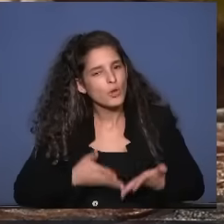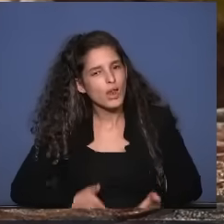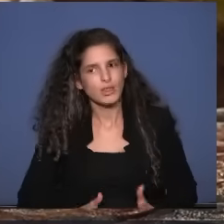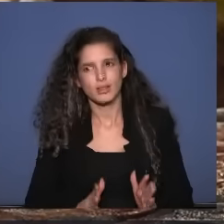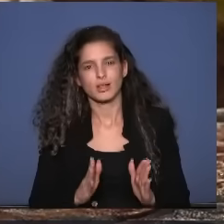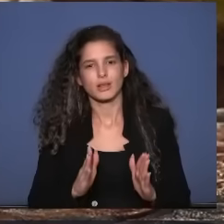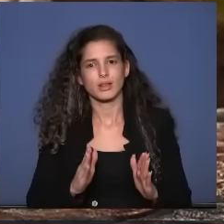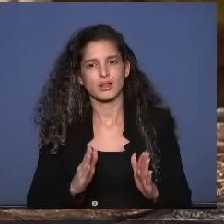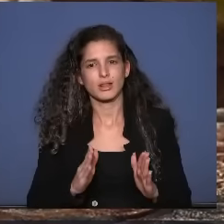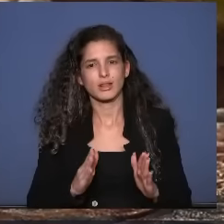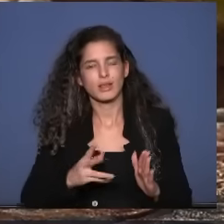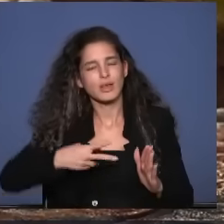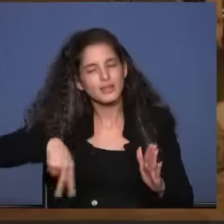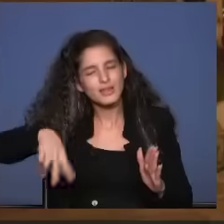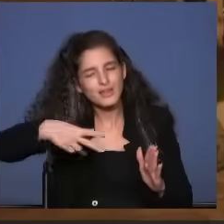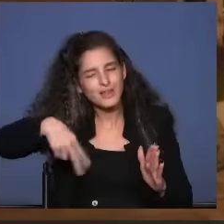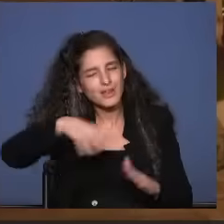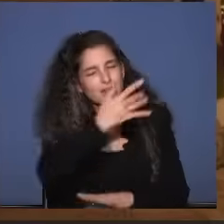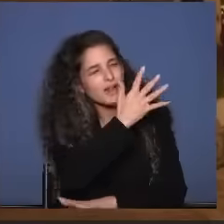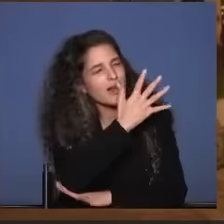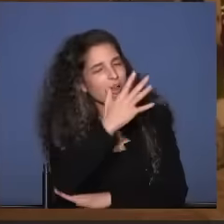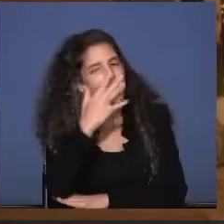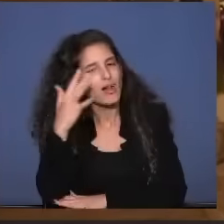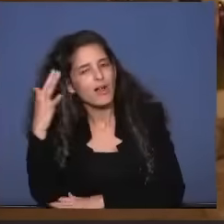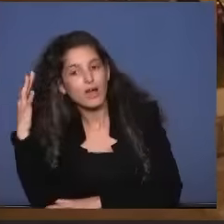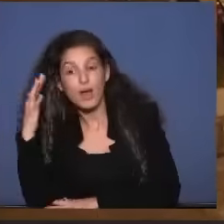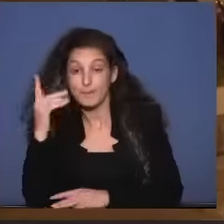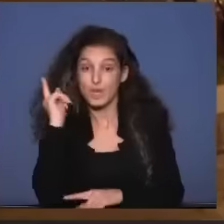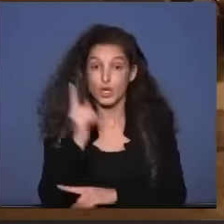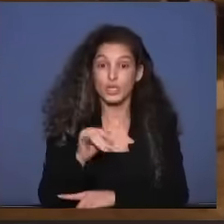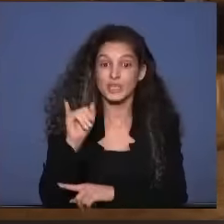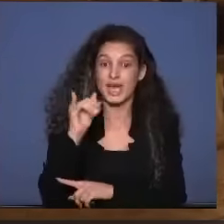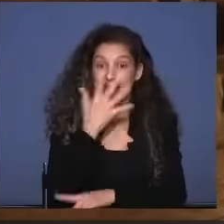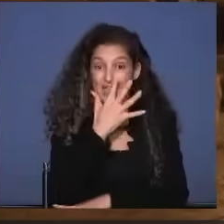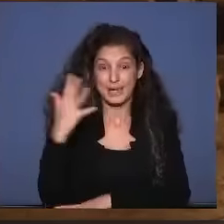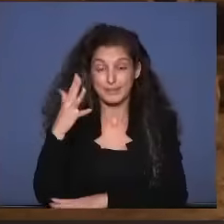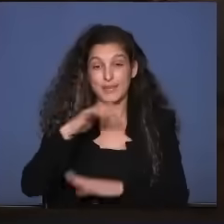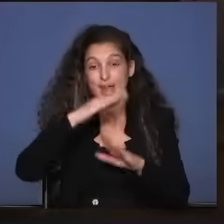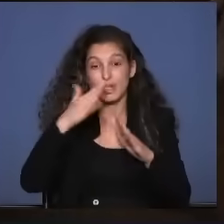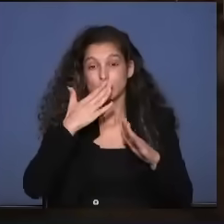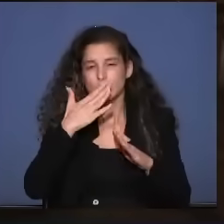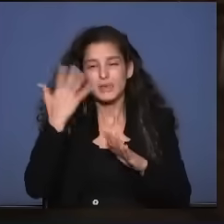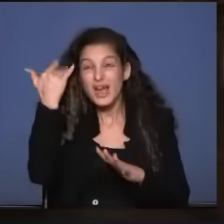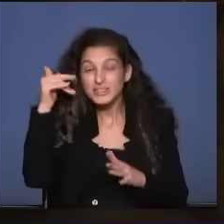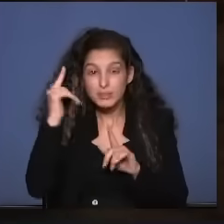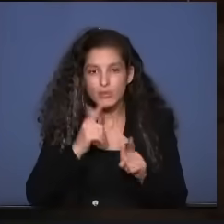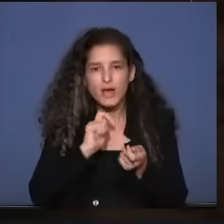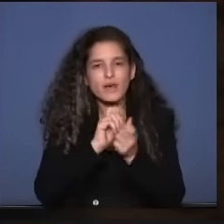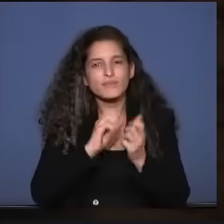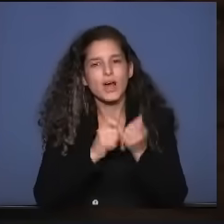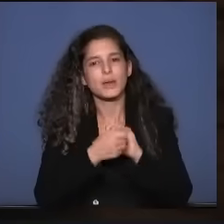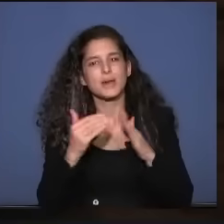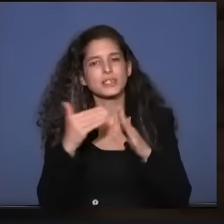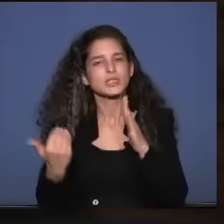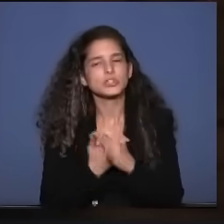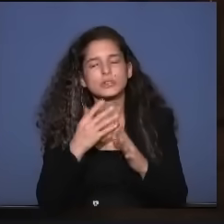נולד לטייל ביד. מלון יערים בערי ירושלים הפך מאז המלחמה לבית החדש של עשרות משפחות